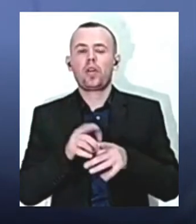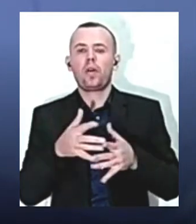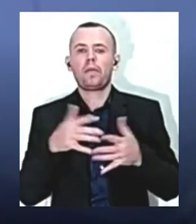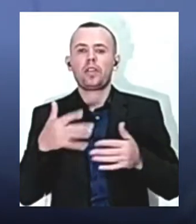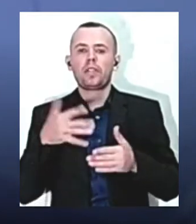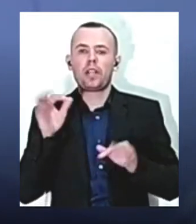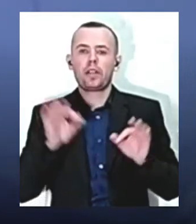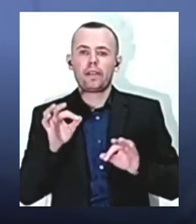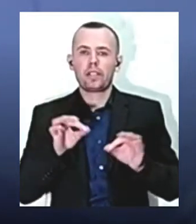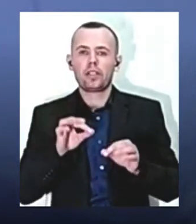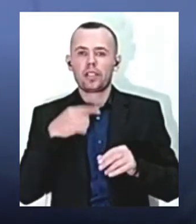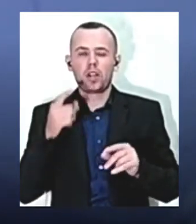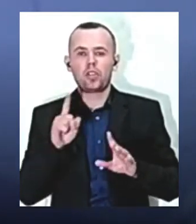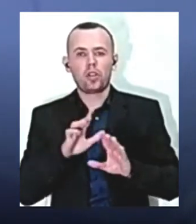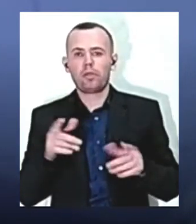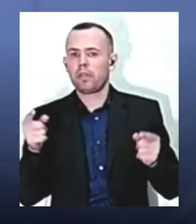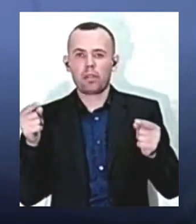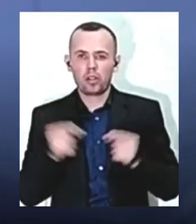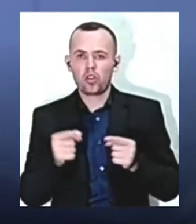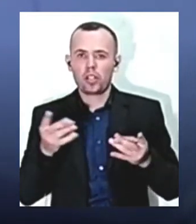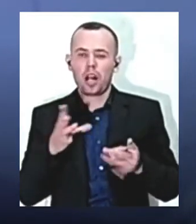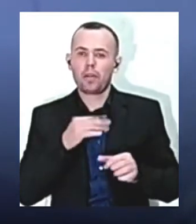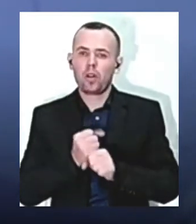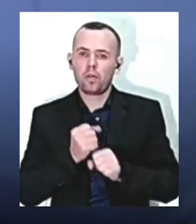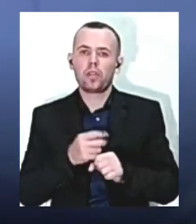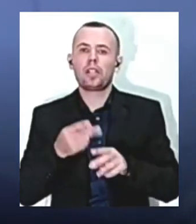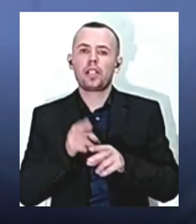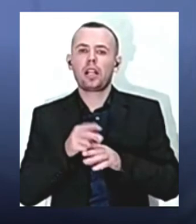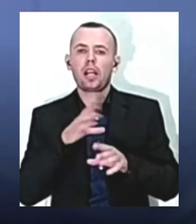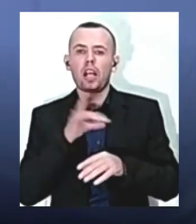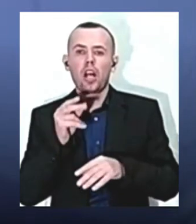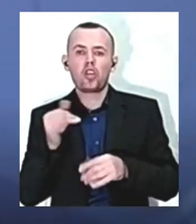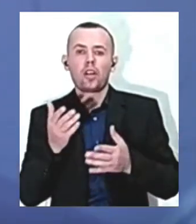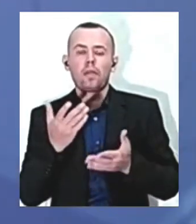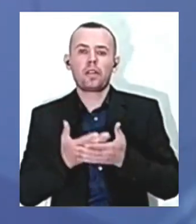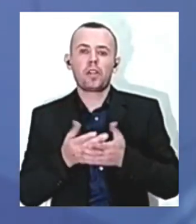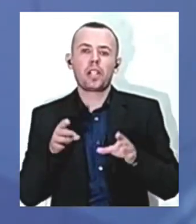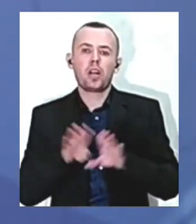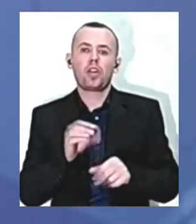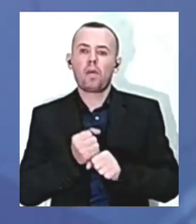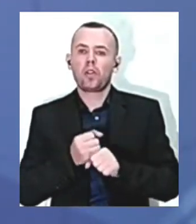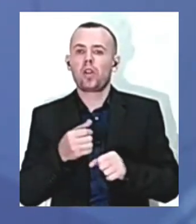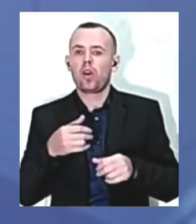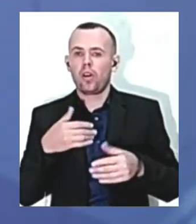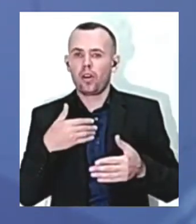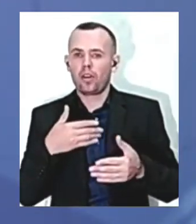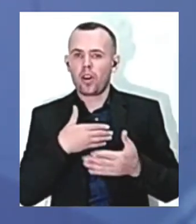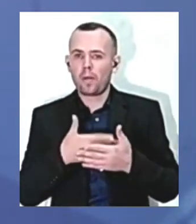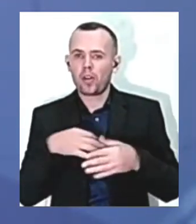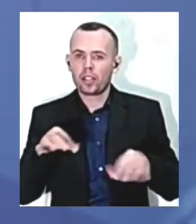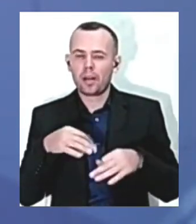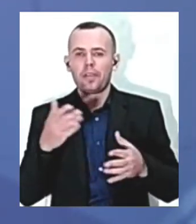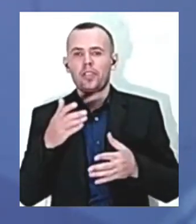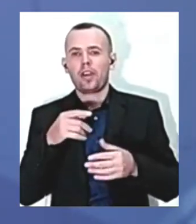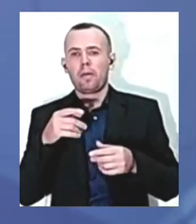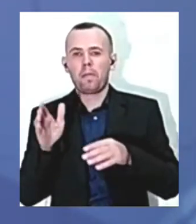це точно не треба було робити. Це такі речі, як, наприклад, закриття роботи громадського транспорту, чи міжміського сполучення, чи,